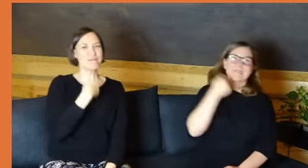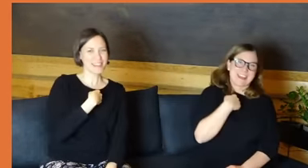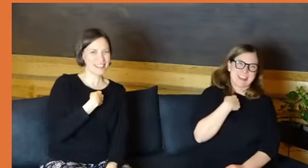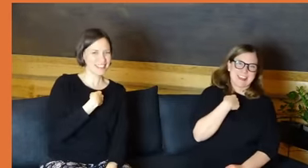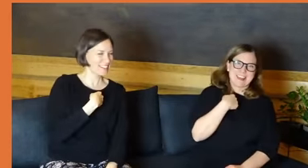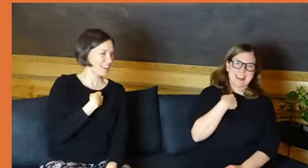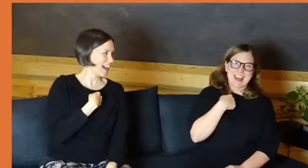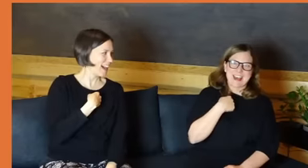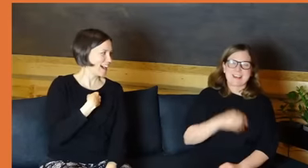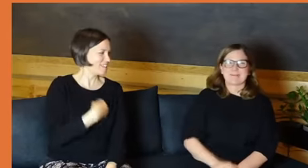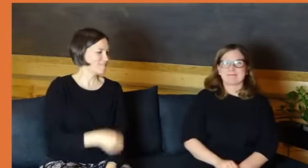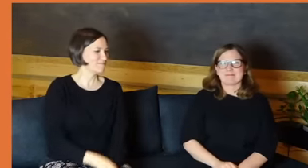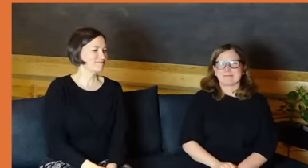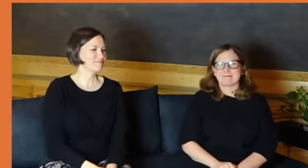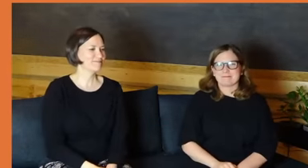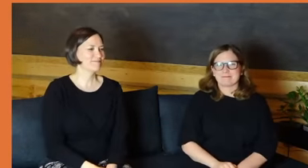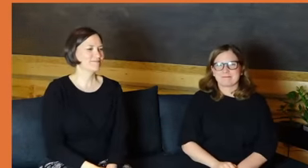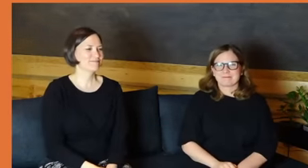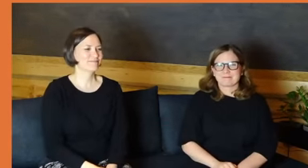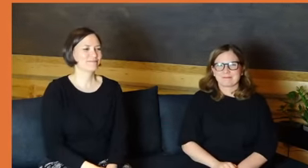ja minä.